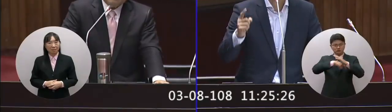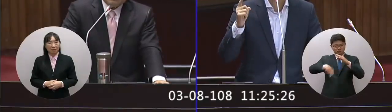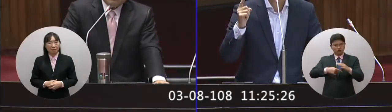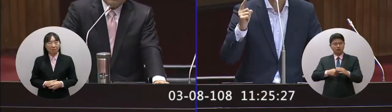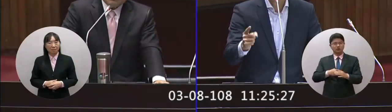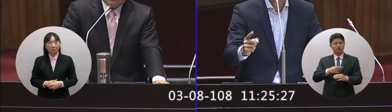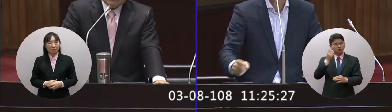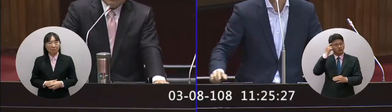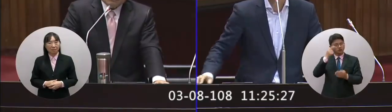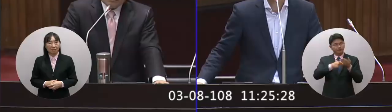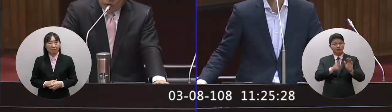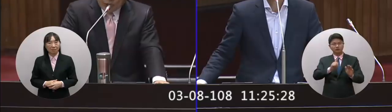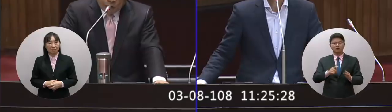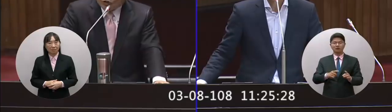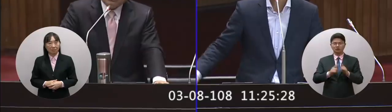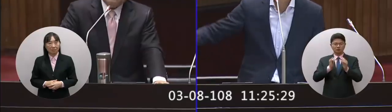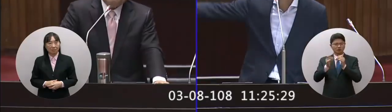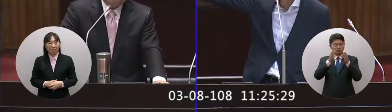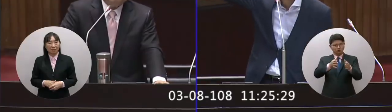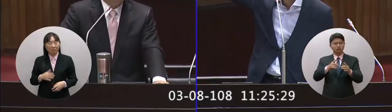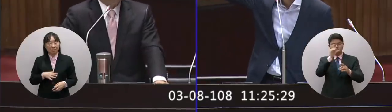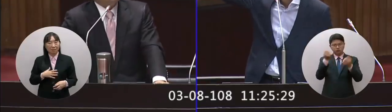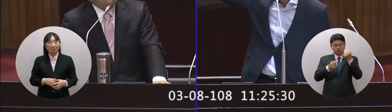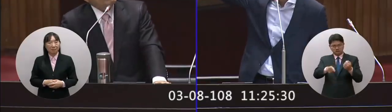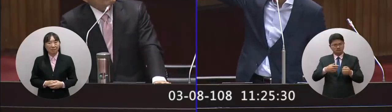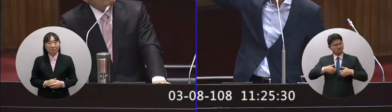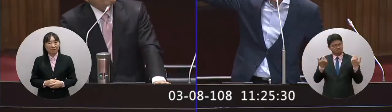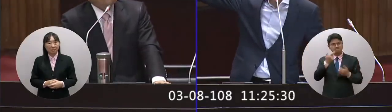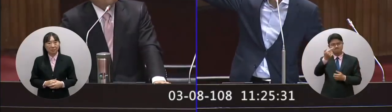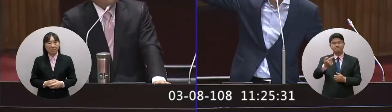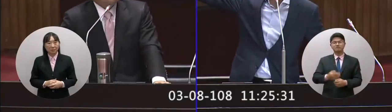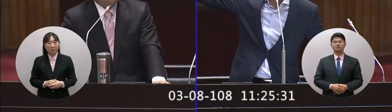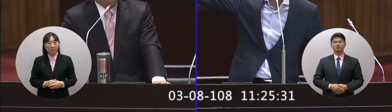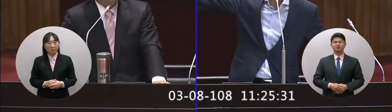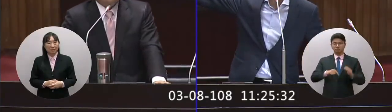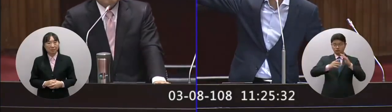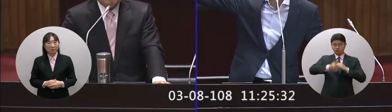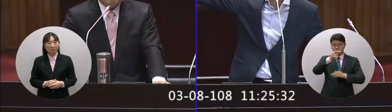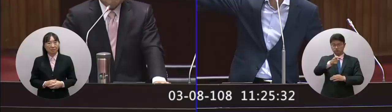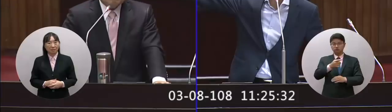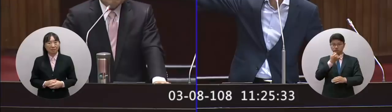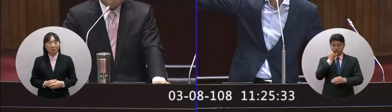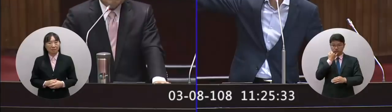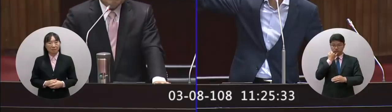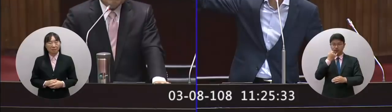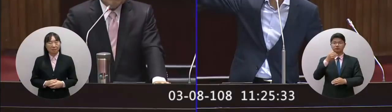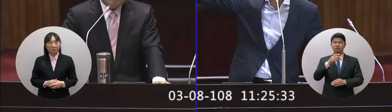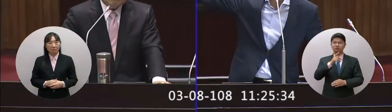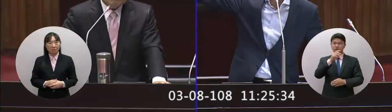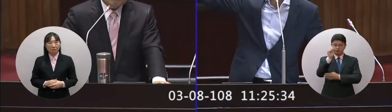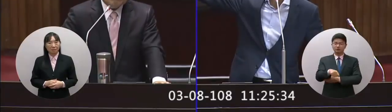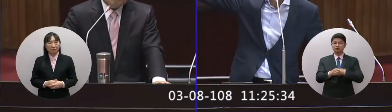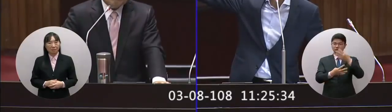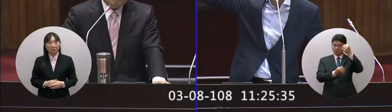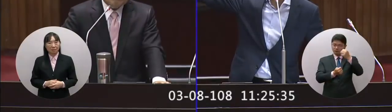容忍度已经愤怒到了极点。 对，零容忍。 所以院长，你愿不愿意具体承诺设定一个目标，对于酒